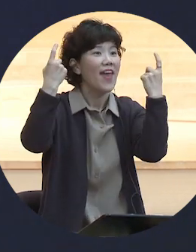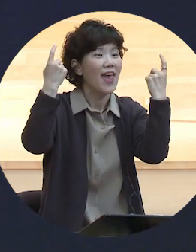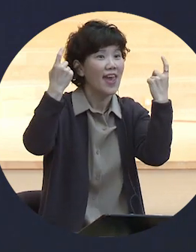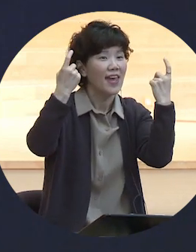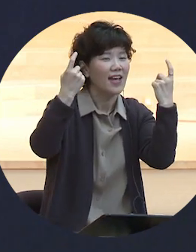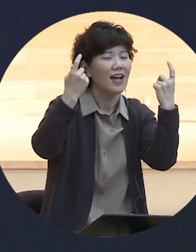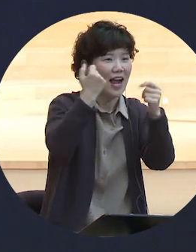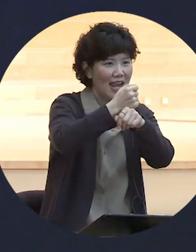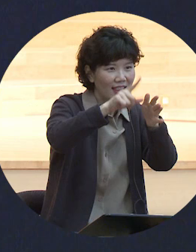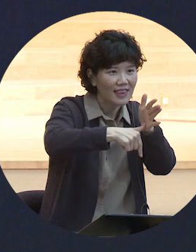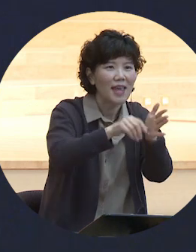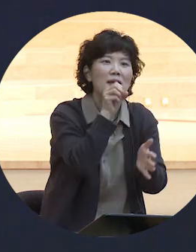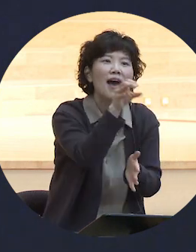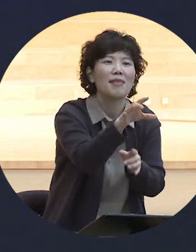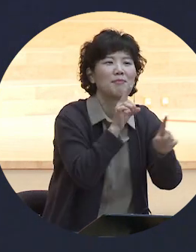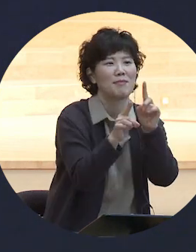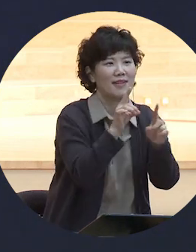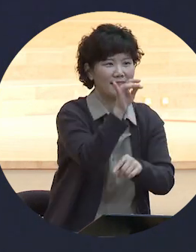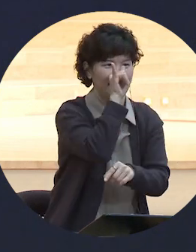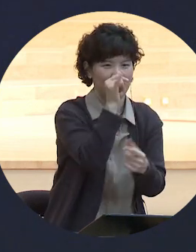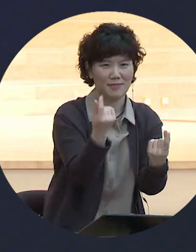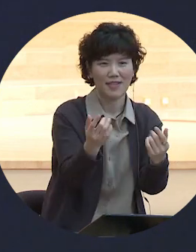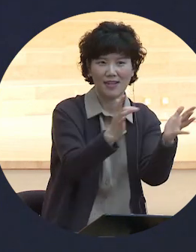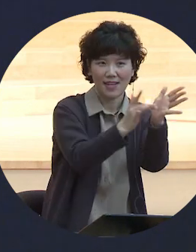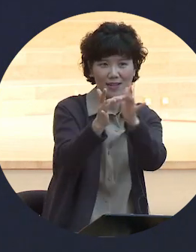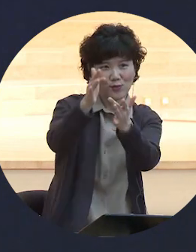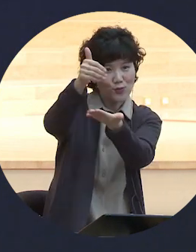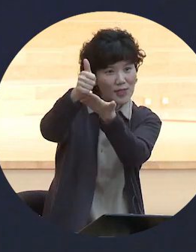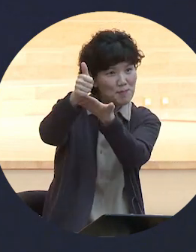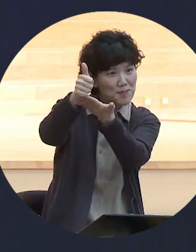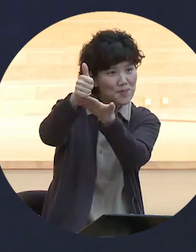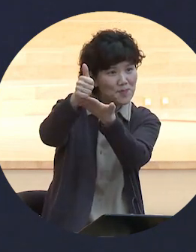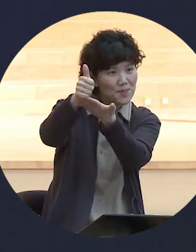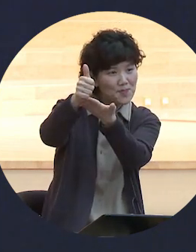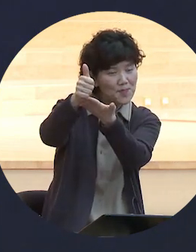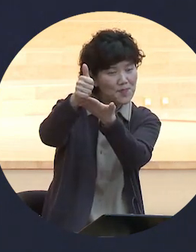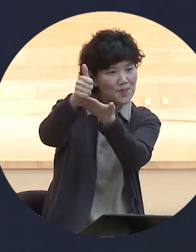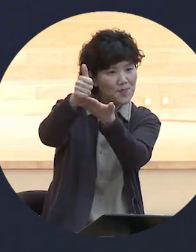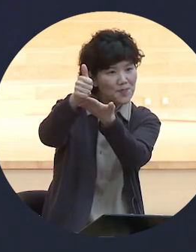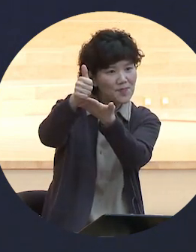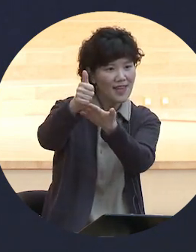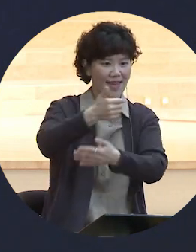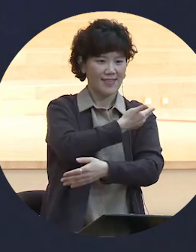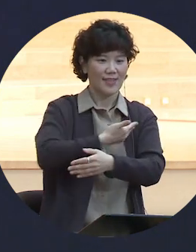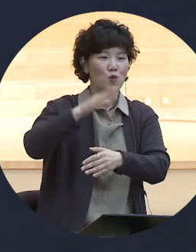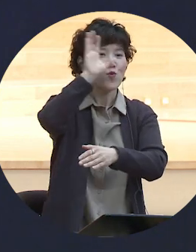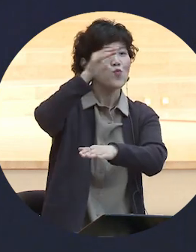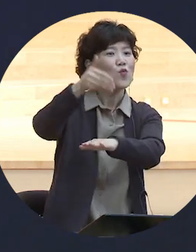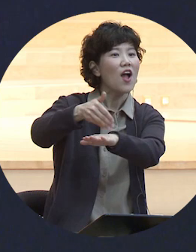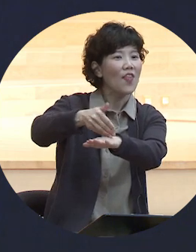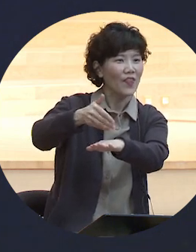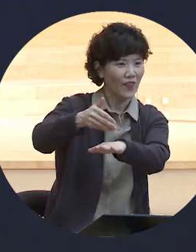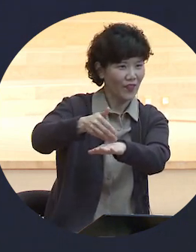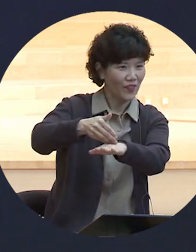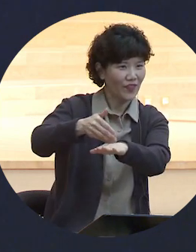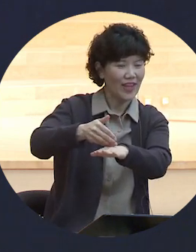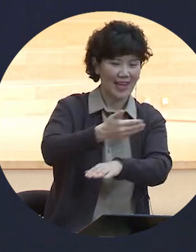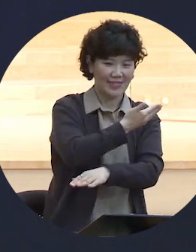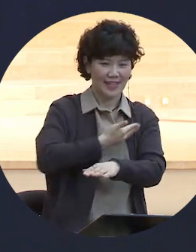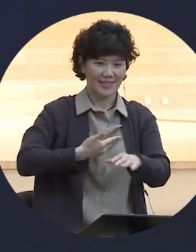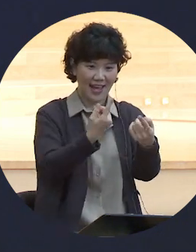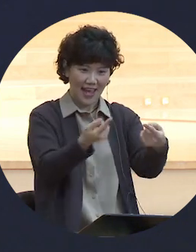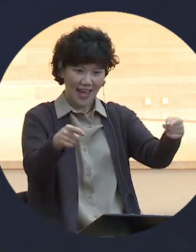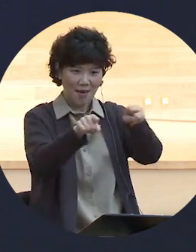하셨던 말씀이에요. 근데 이제 예수님이 일종의 뭐랄까? 이제 제자들을 훈련시키는 제자들과 함께